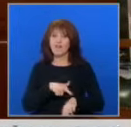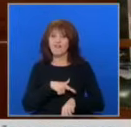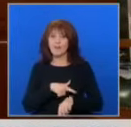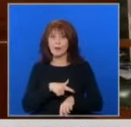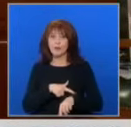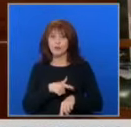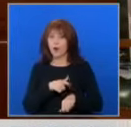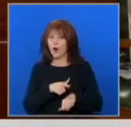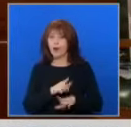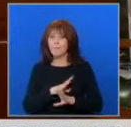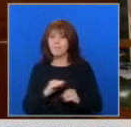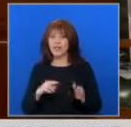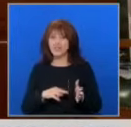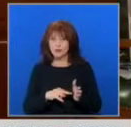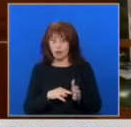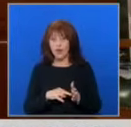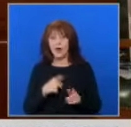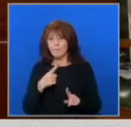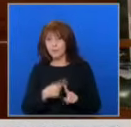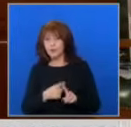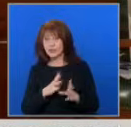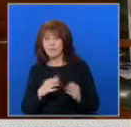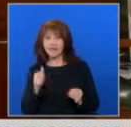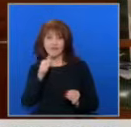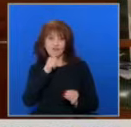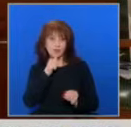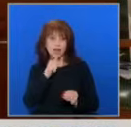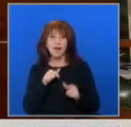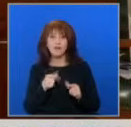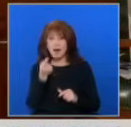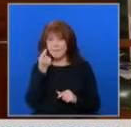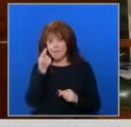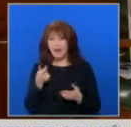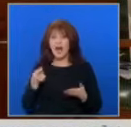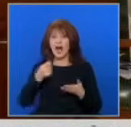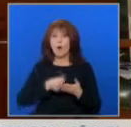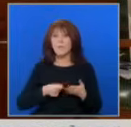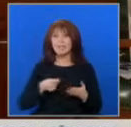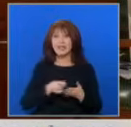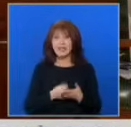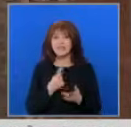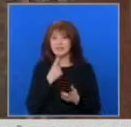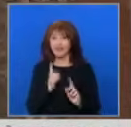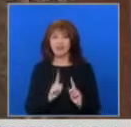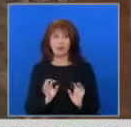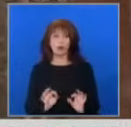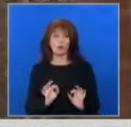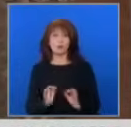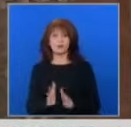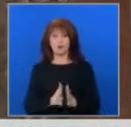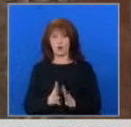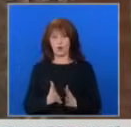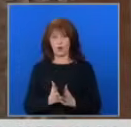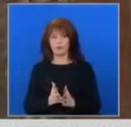без ток, а следователно и без вода. Дори това е малка компенсация за неудобството, което хората са преживели.